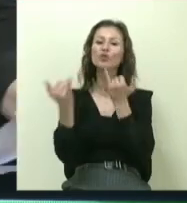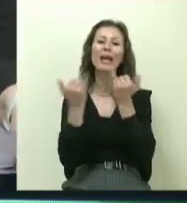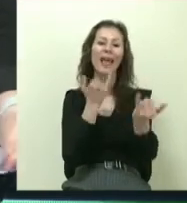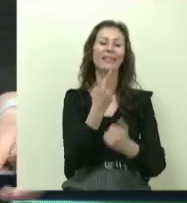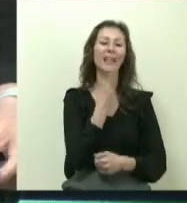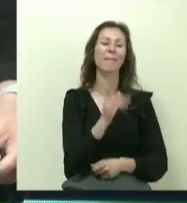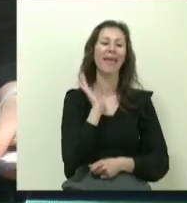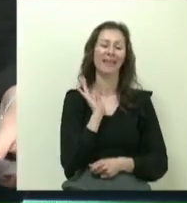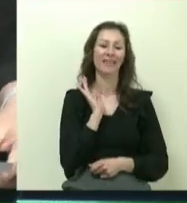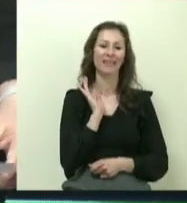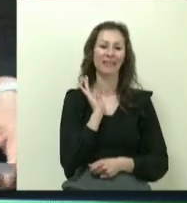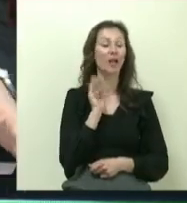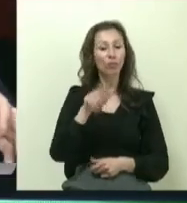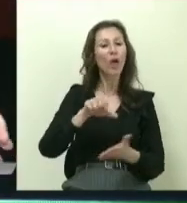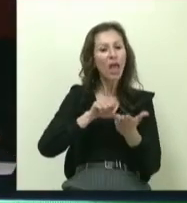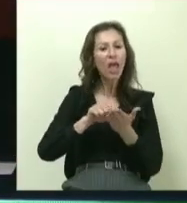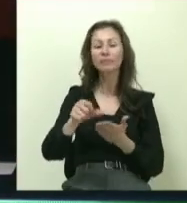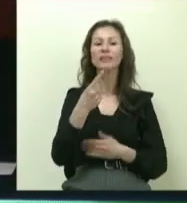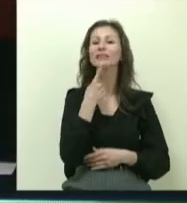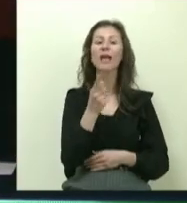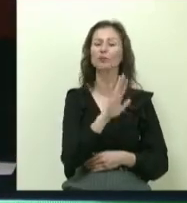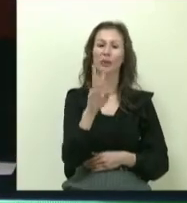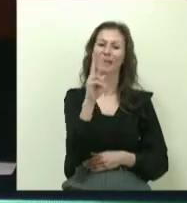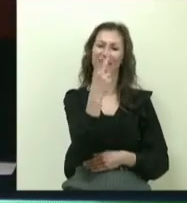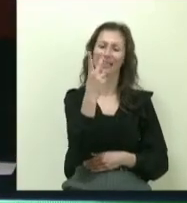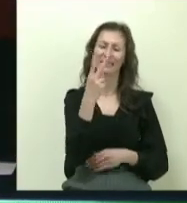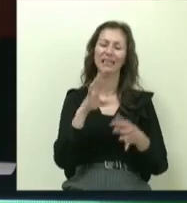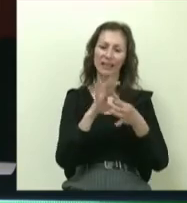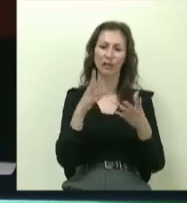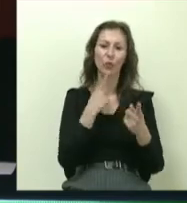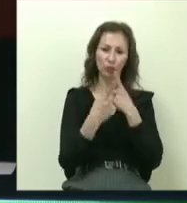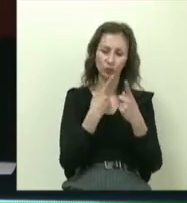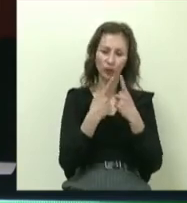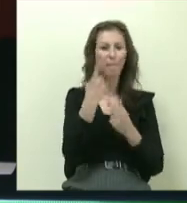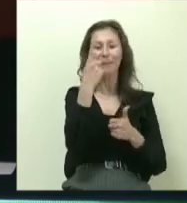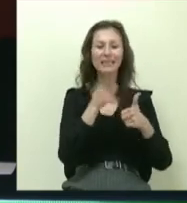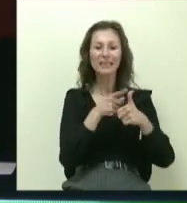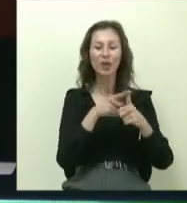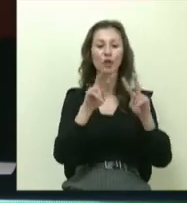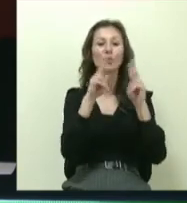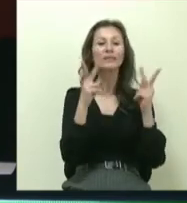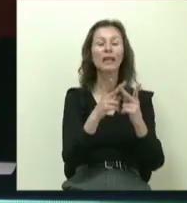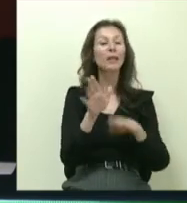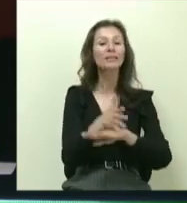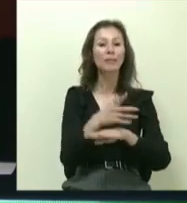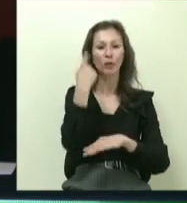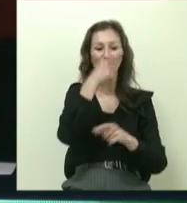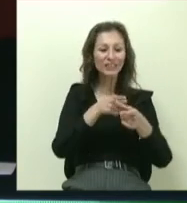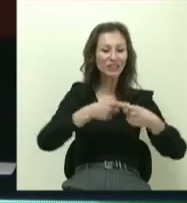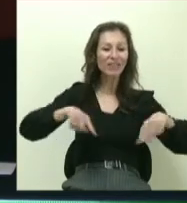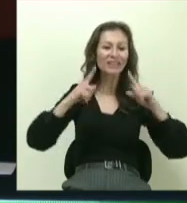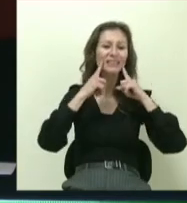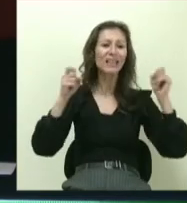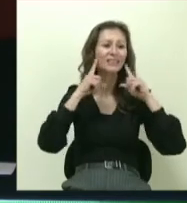Şimdi burada Ben bunların hepsini değinemeyeceğim iki tanesi ile ilgili konuşacağım birisi küreselleşme sebebiyle çevrenin